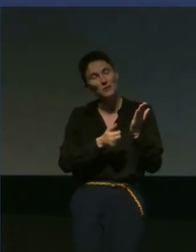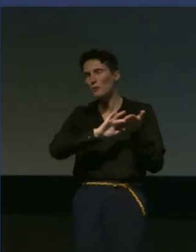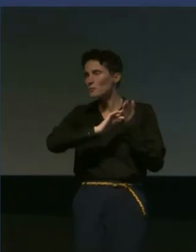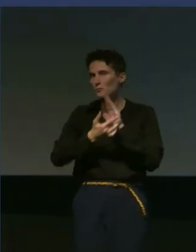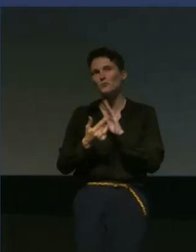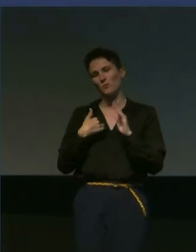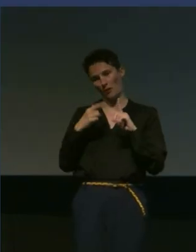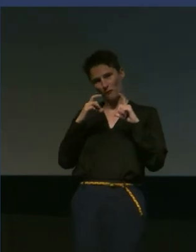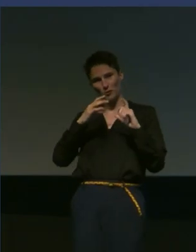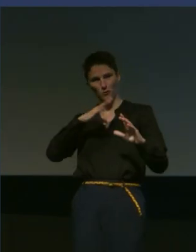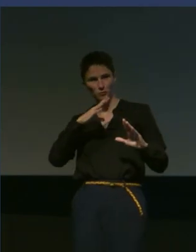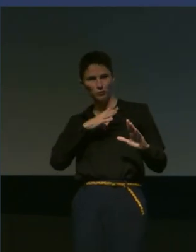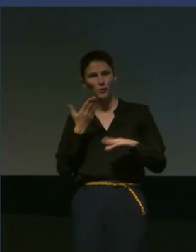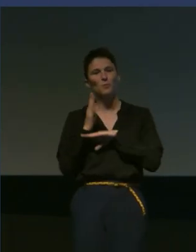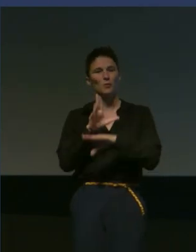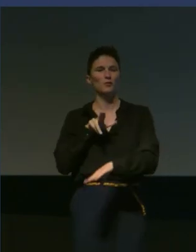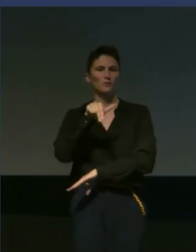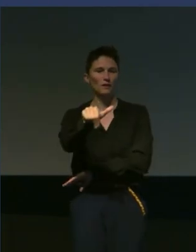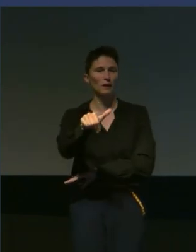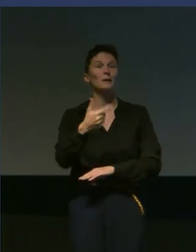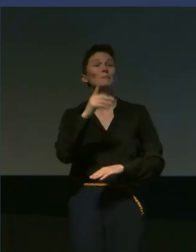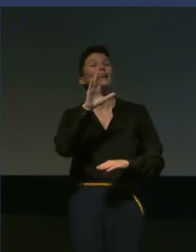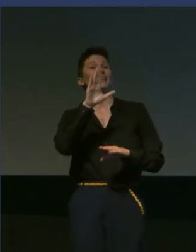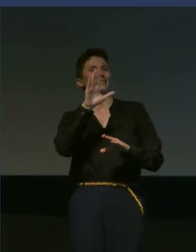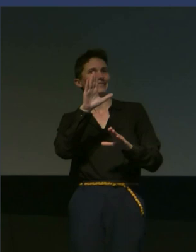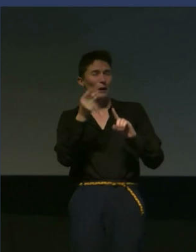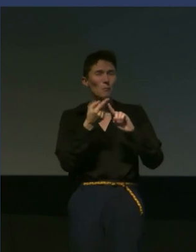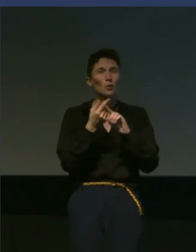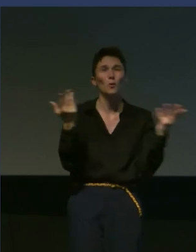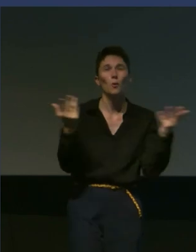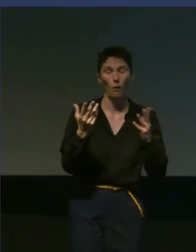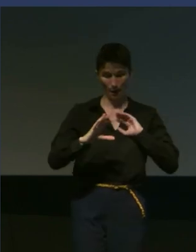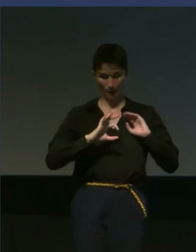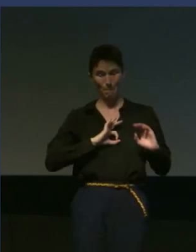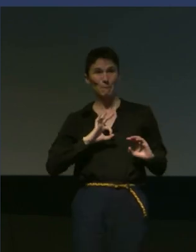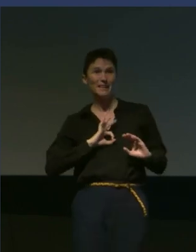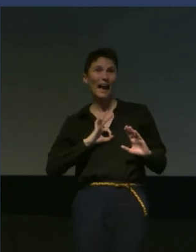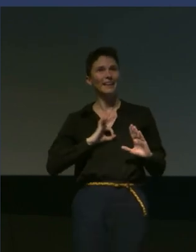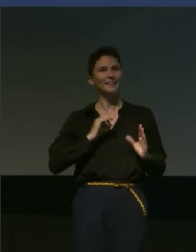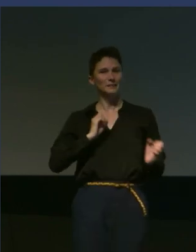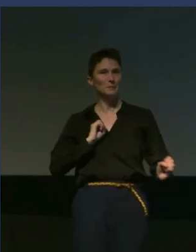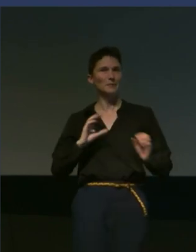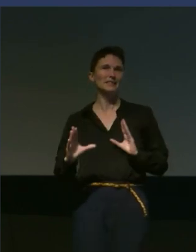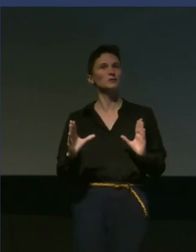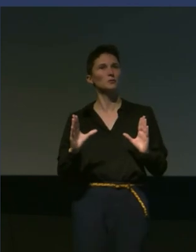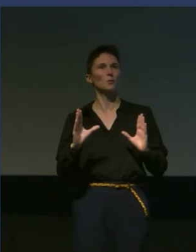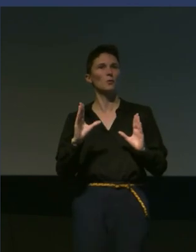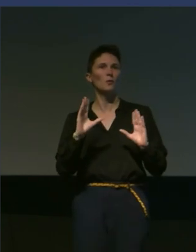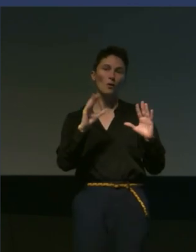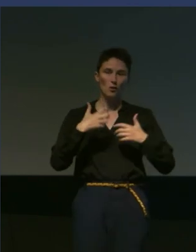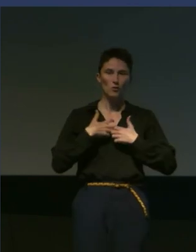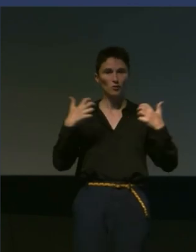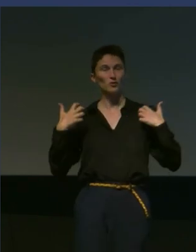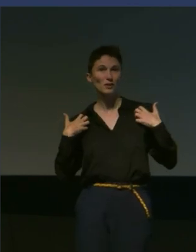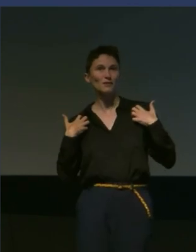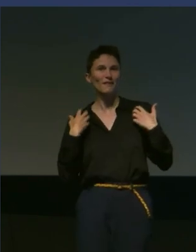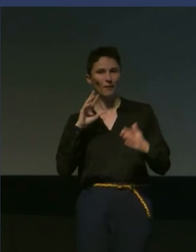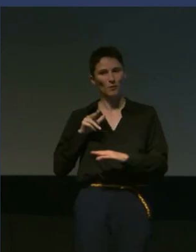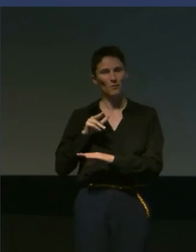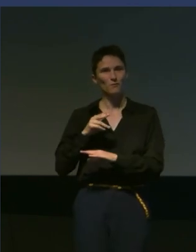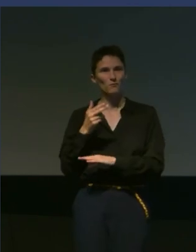nous et tout. Mais surtout, il a reçu la médaille de médiation scientifique en novembre 2023. Ce sont mes deux